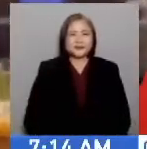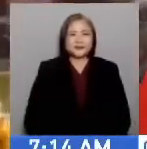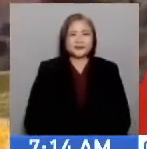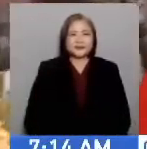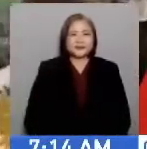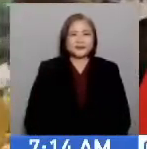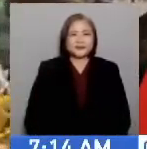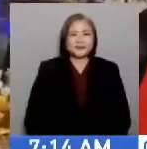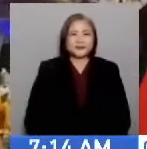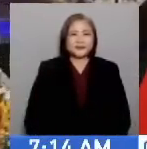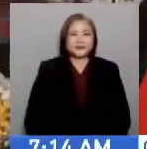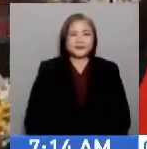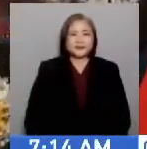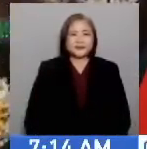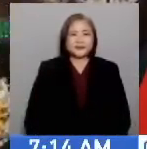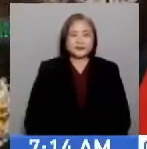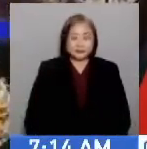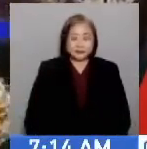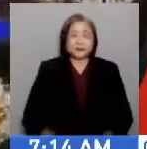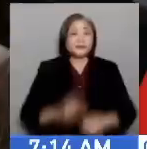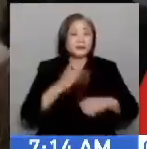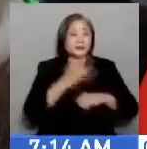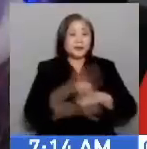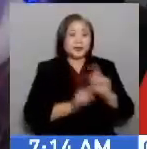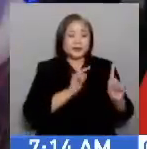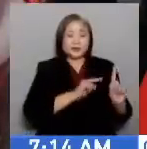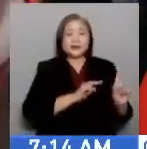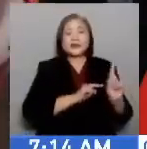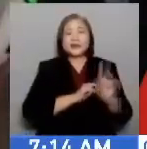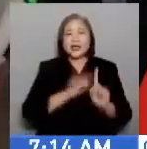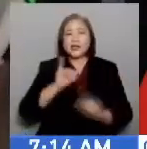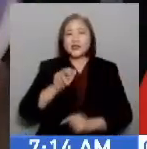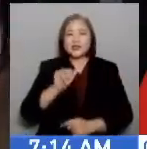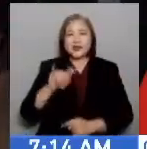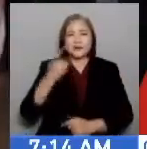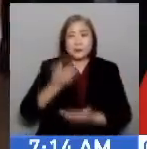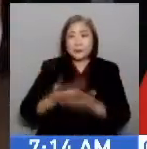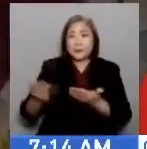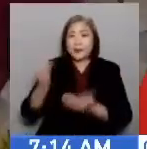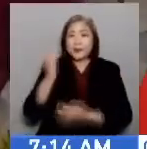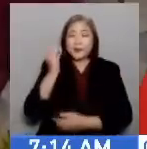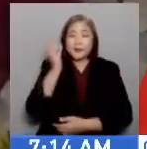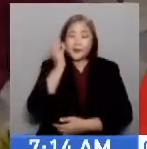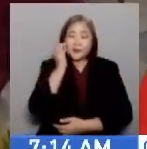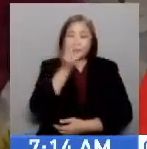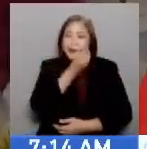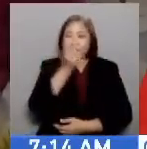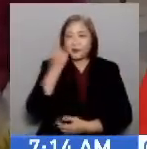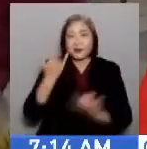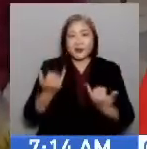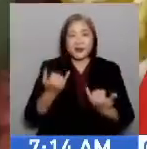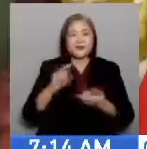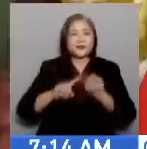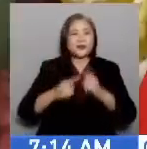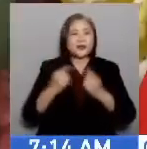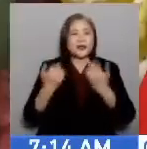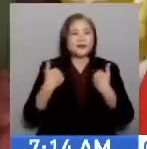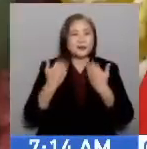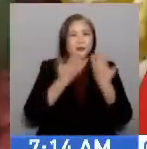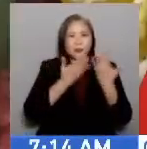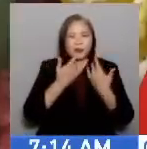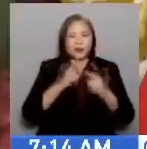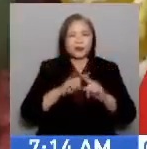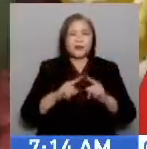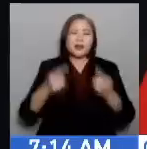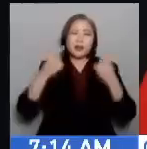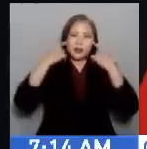Maagang nasa Dangwa si Jay para bumili ng bulaklak para sa kaibigan niyang nagbe-birthday ngayon. Pero nagulat daw siya sa mahal na presyo ng